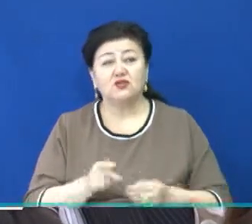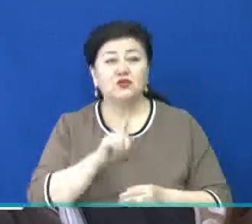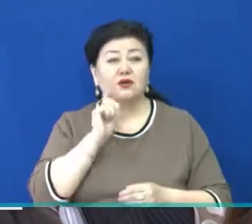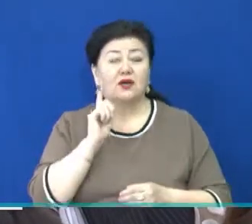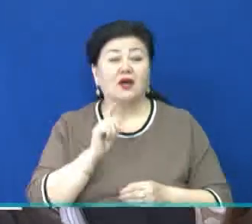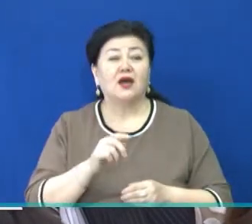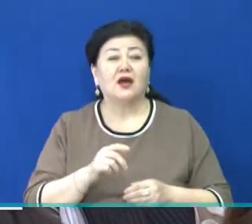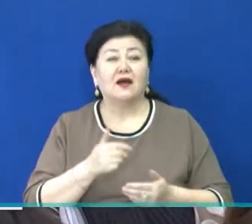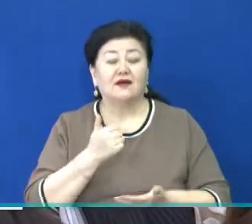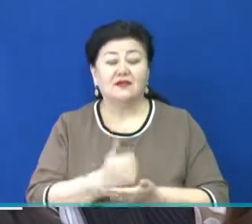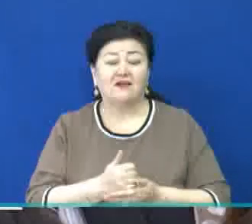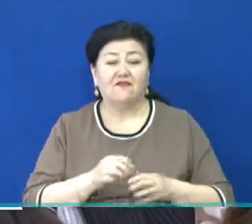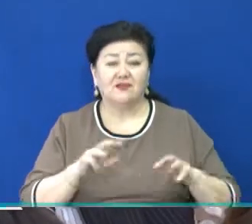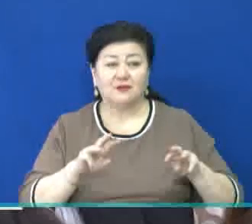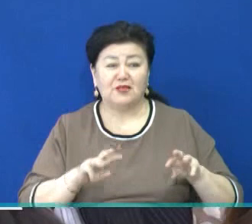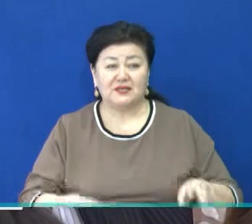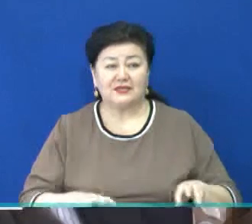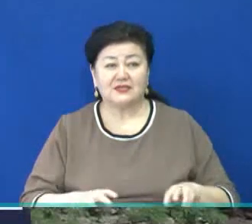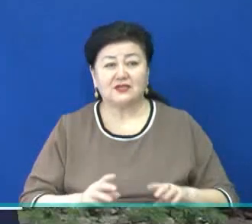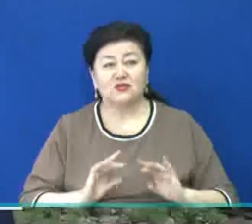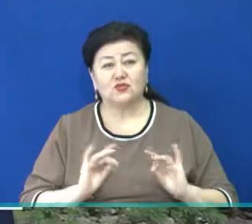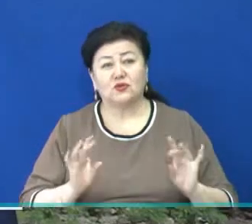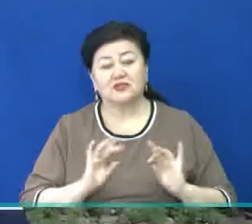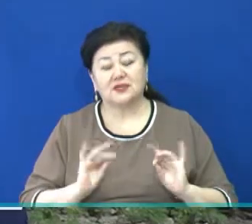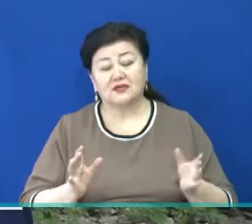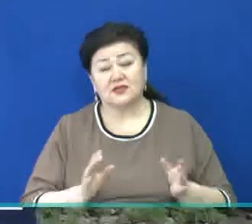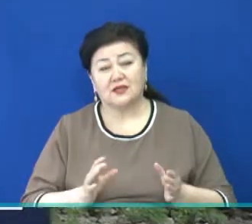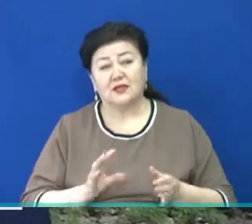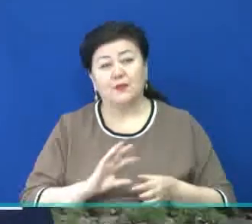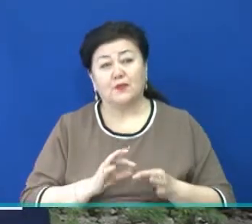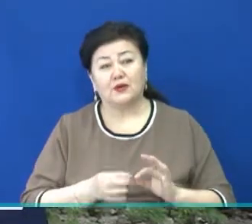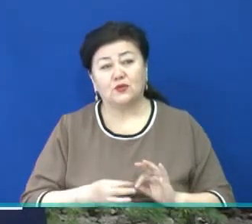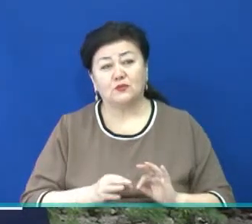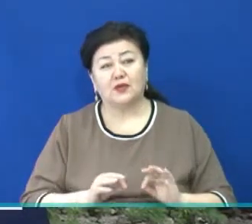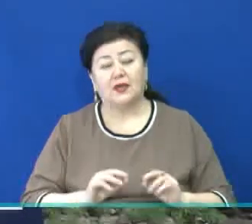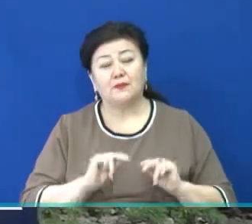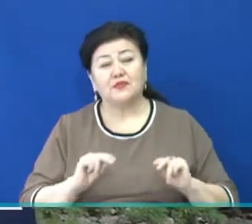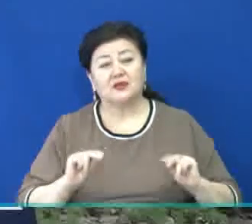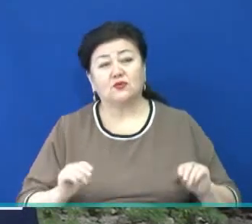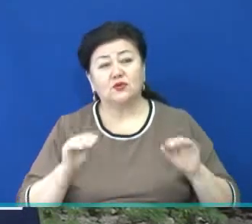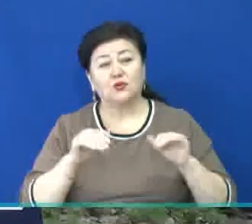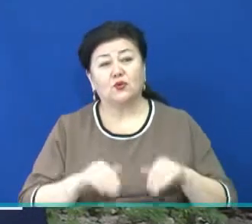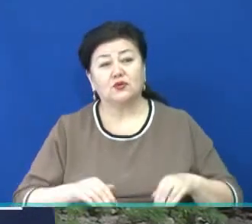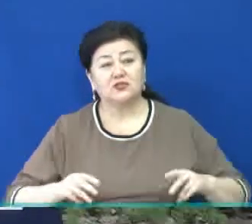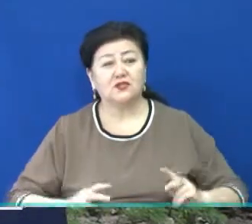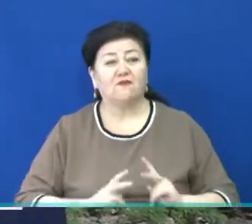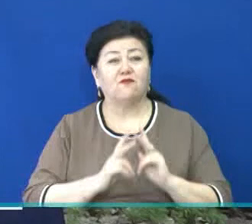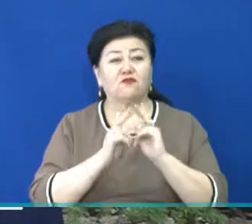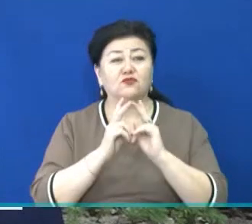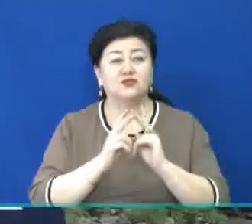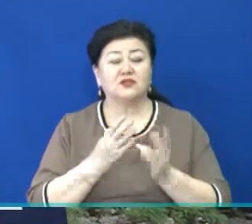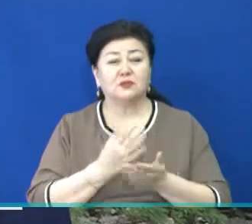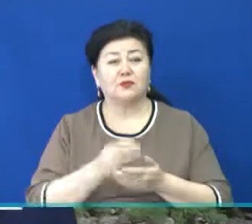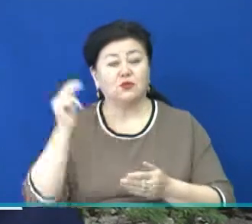педагогтар мен жоғары оқу орындарының түлектеріне қатысты да тоқталды. Мына педагогикалық колледждер мен педагогикалық жоғары оқу орындарында